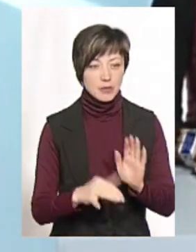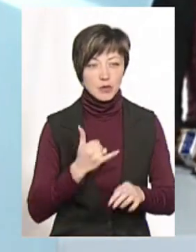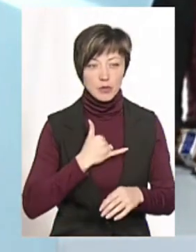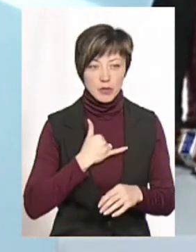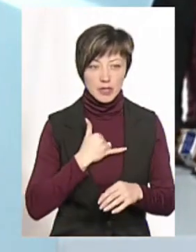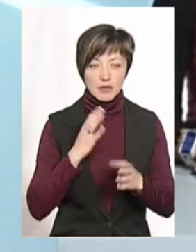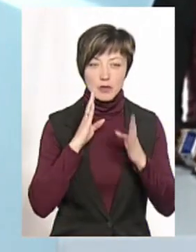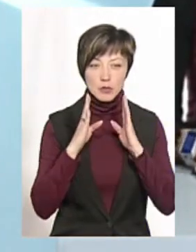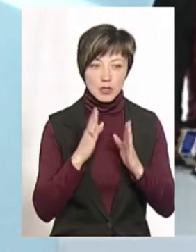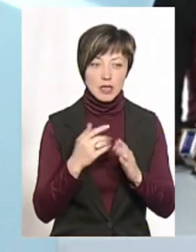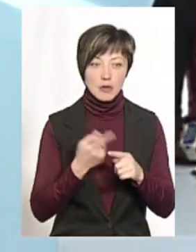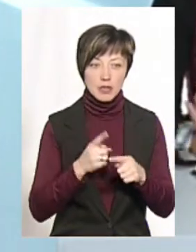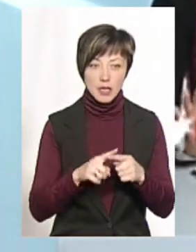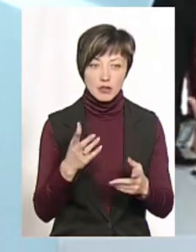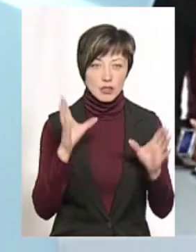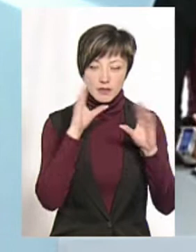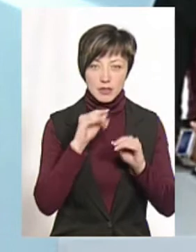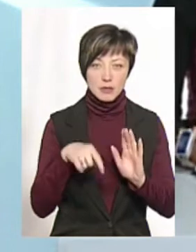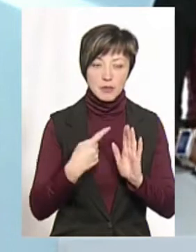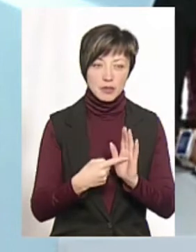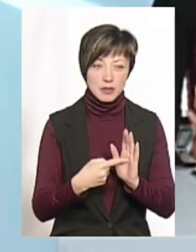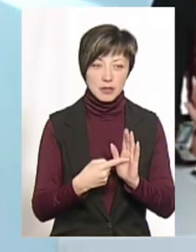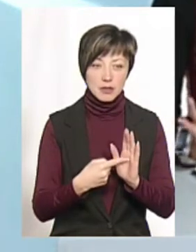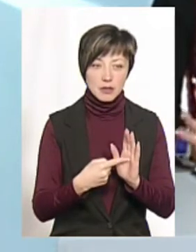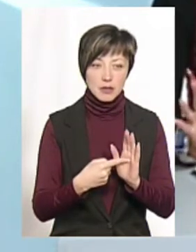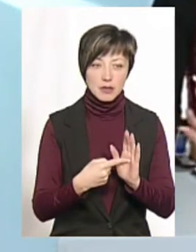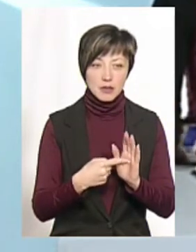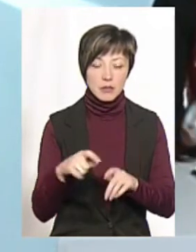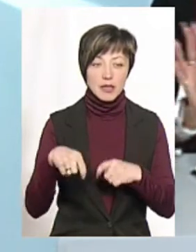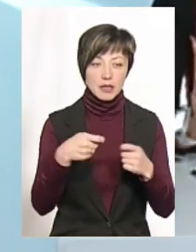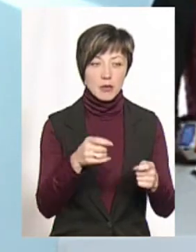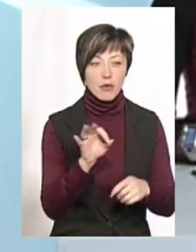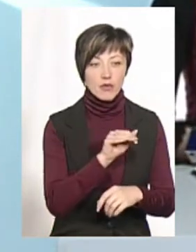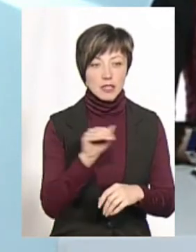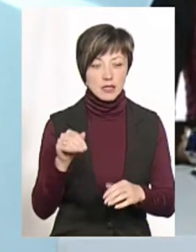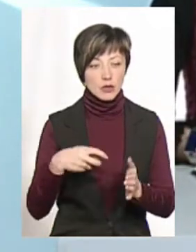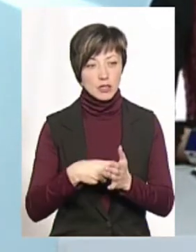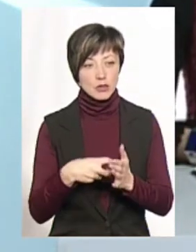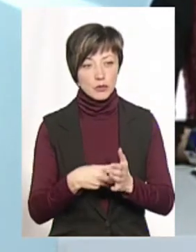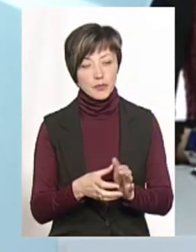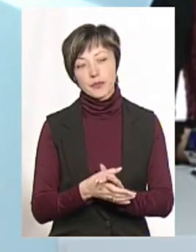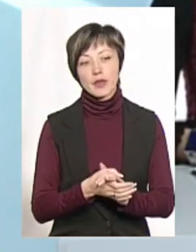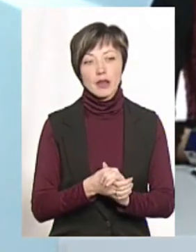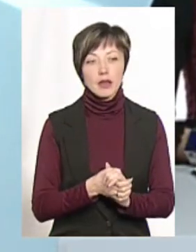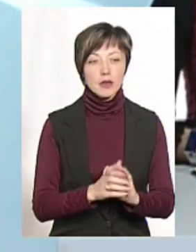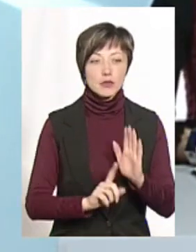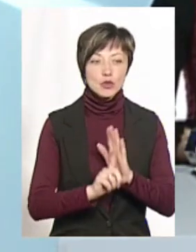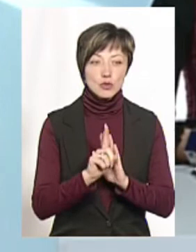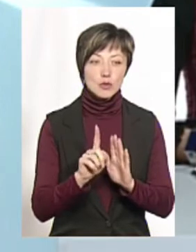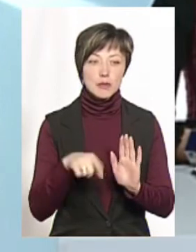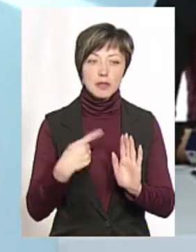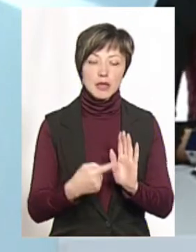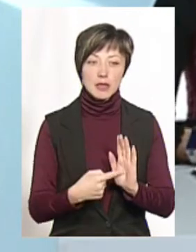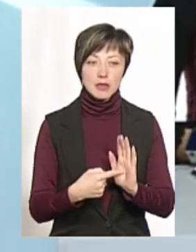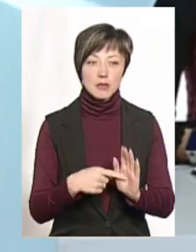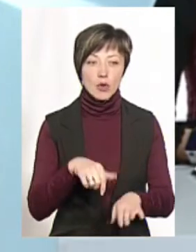мене на сторіночці. Я, в принципі, якщо не встигну щось запитати, то я потім передам це офіційно листом. Почну я з запитання